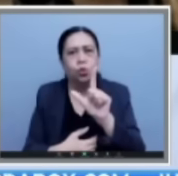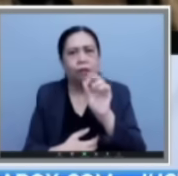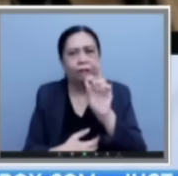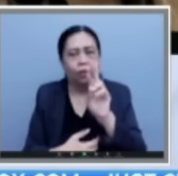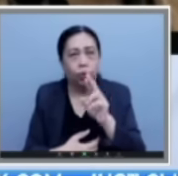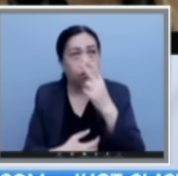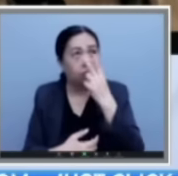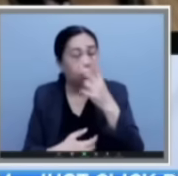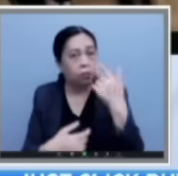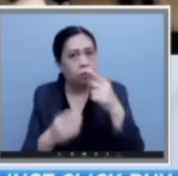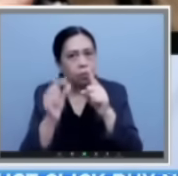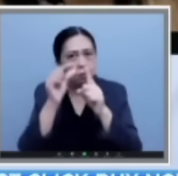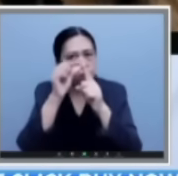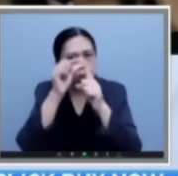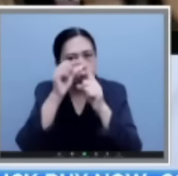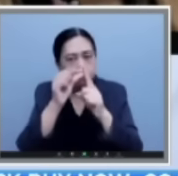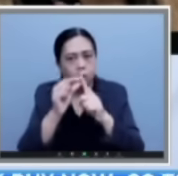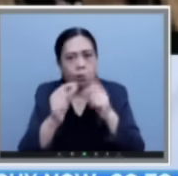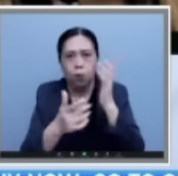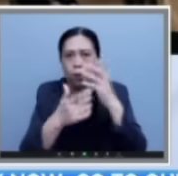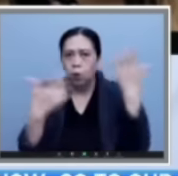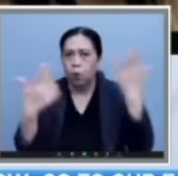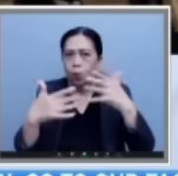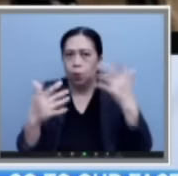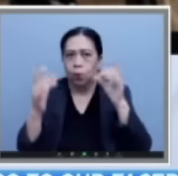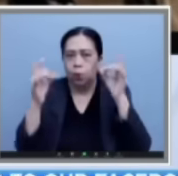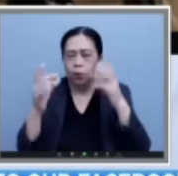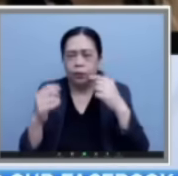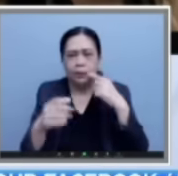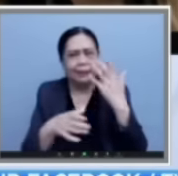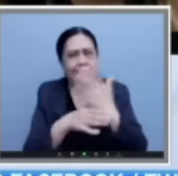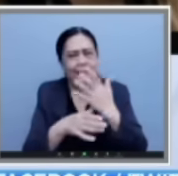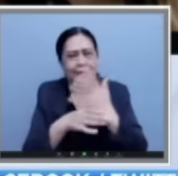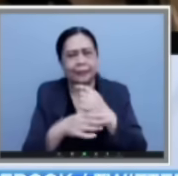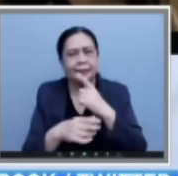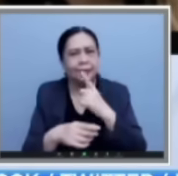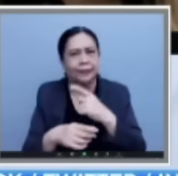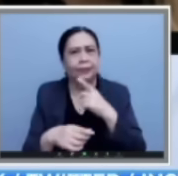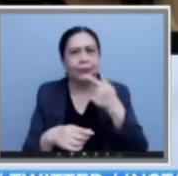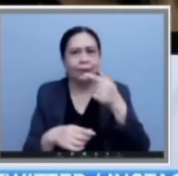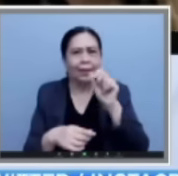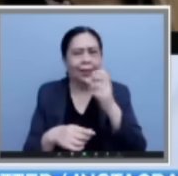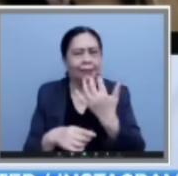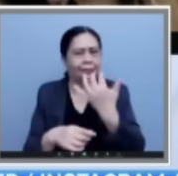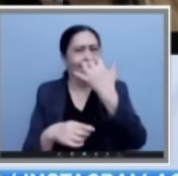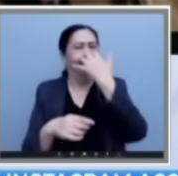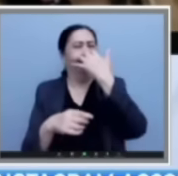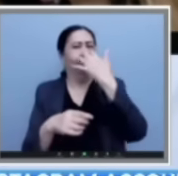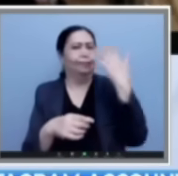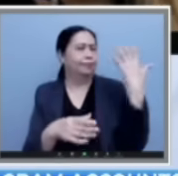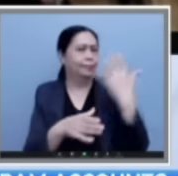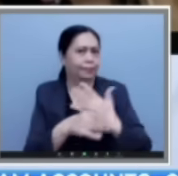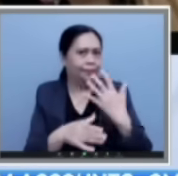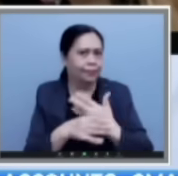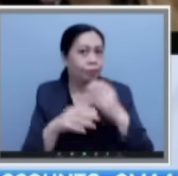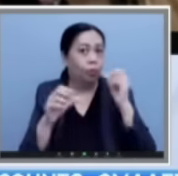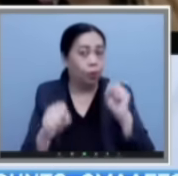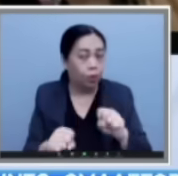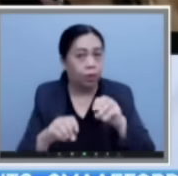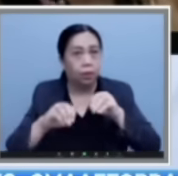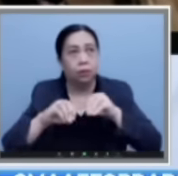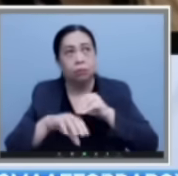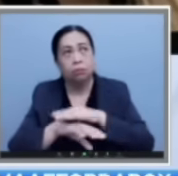sa mga binabanggit ko sobrang nakaka Lita ang mga gases na ito at ito pwedeng magdulot ng